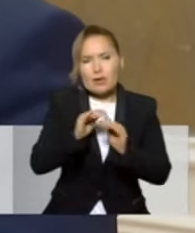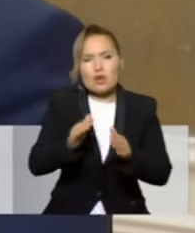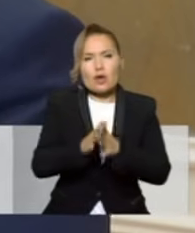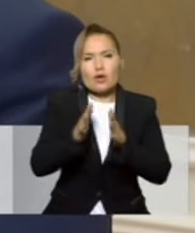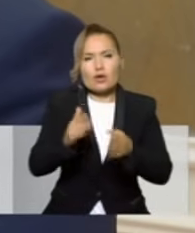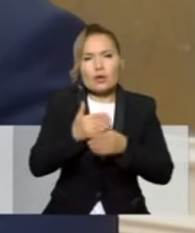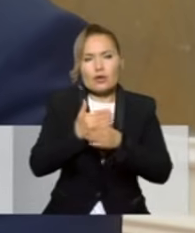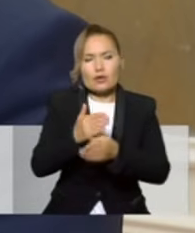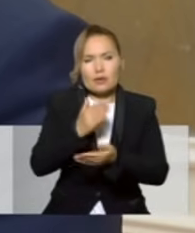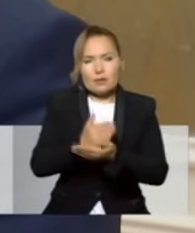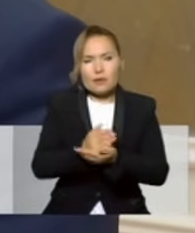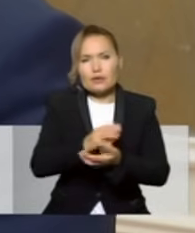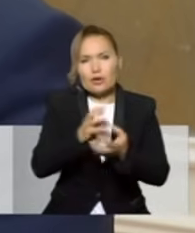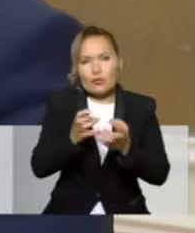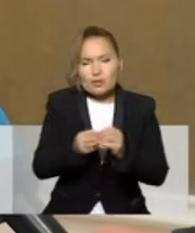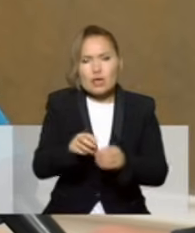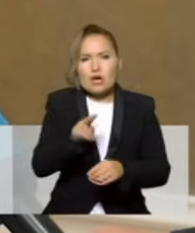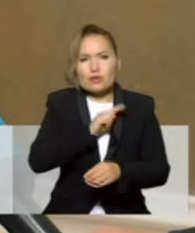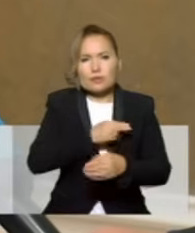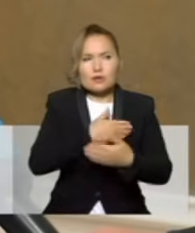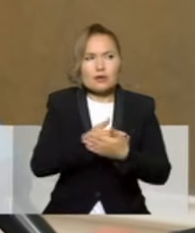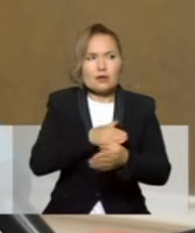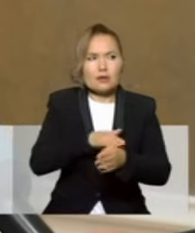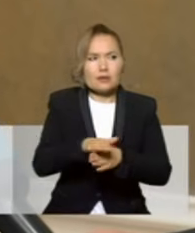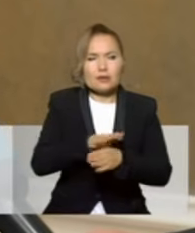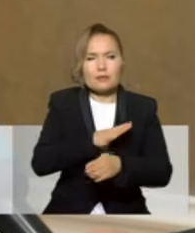интеграцияның бастауында тұр деп айтуға болады.